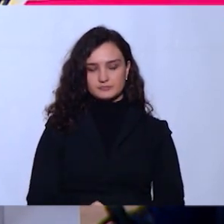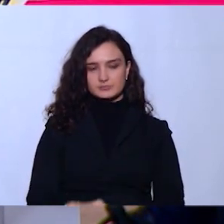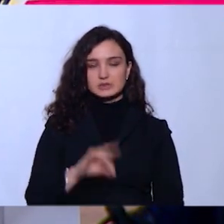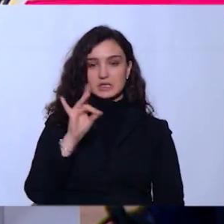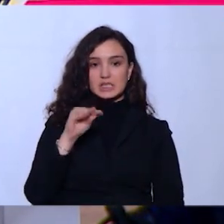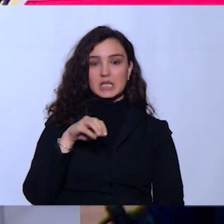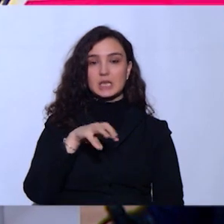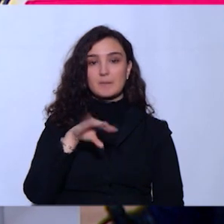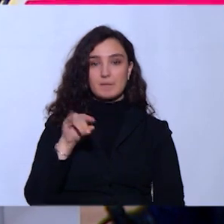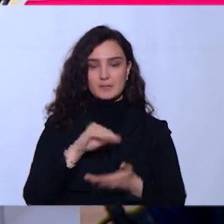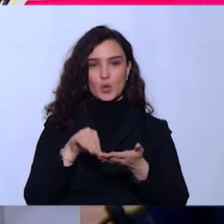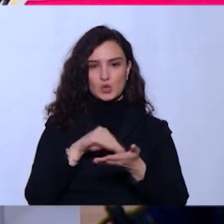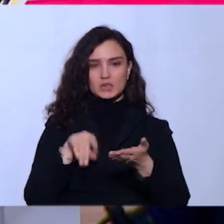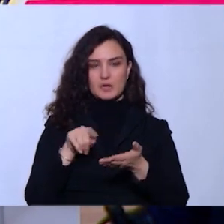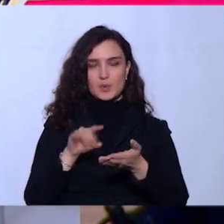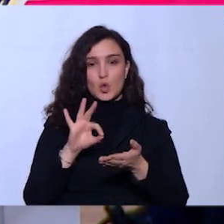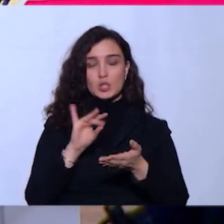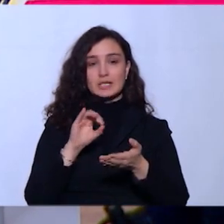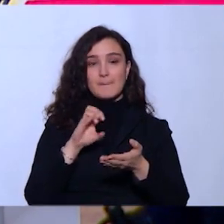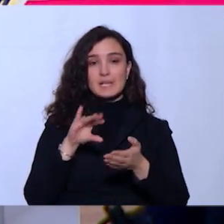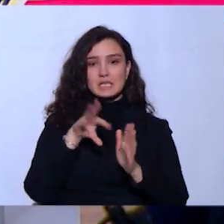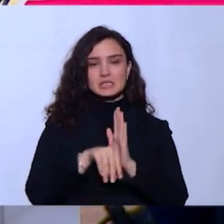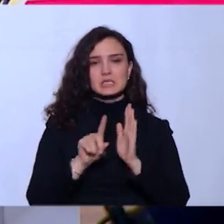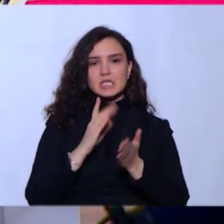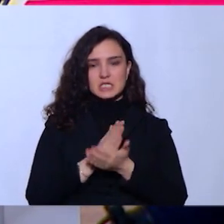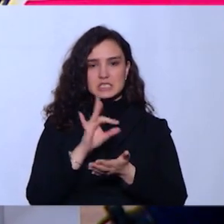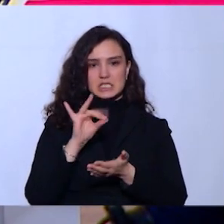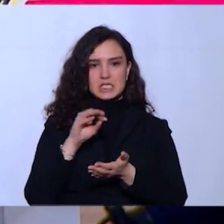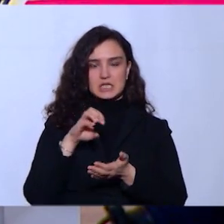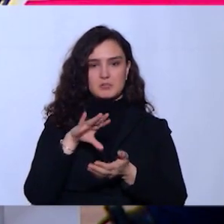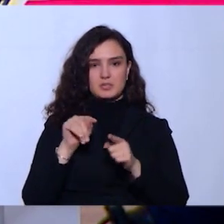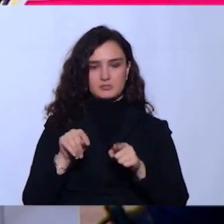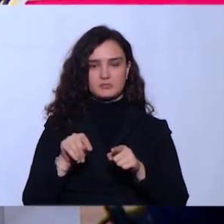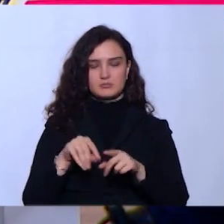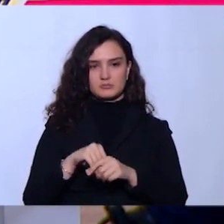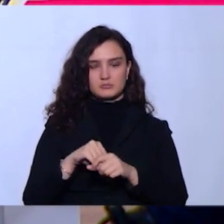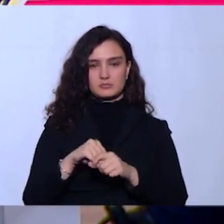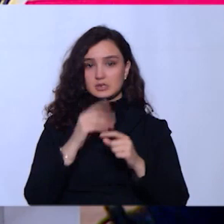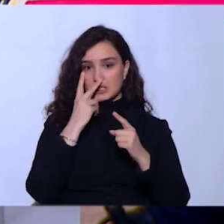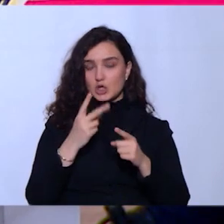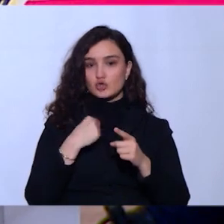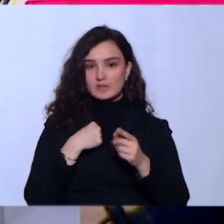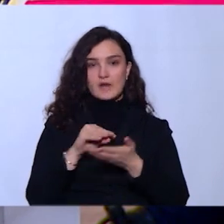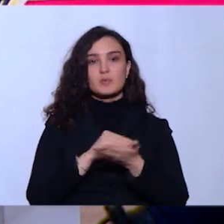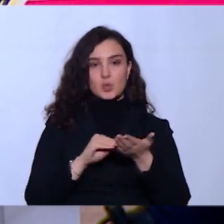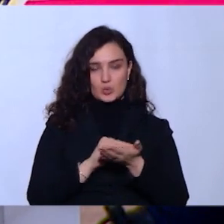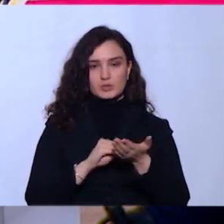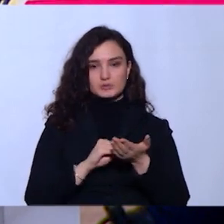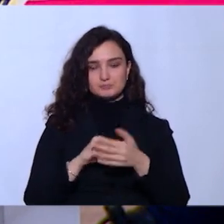რიტმი მეორდება ორნამენტი, რაც იწვევს რიტმს. აი ნახეთ, ახლა ჩვენ